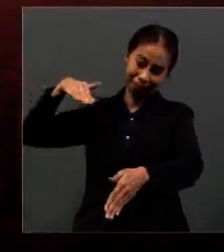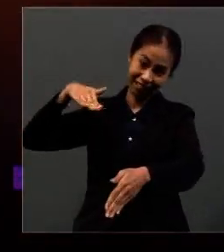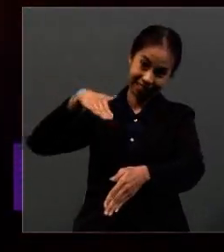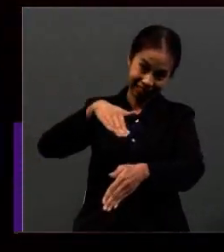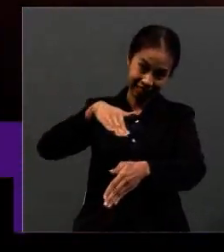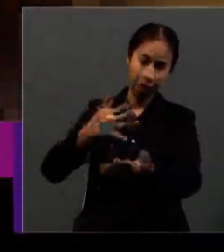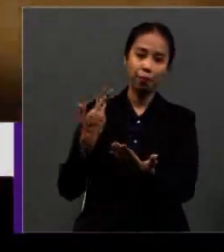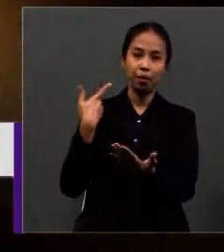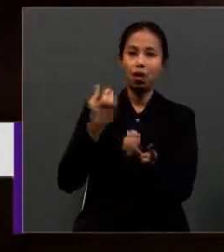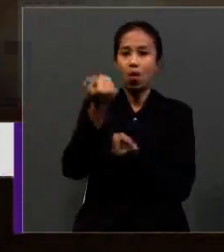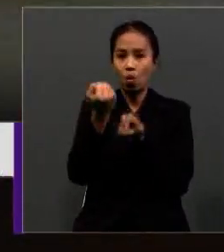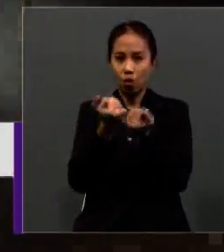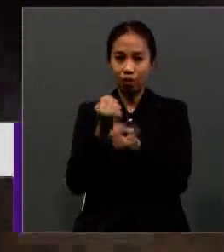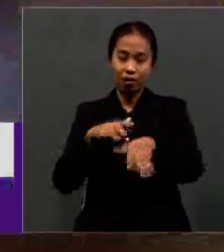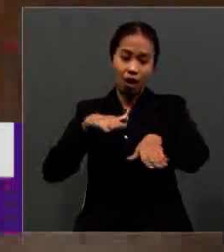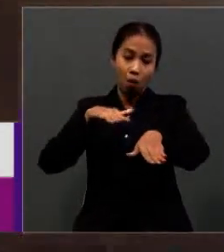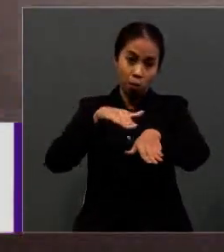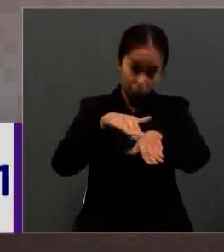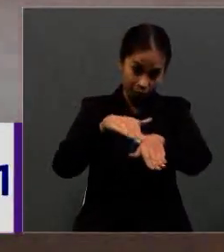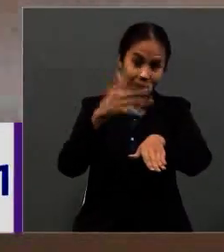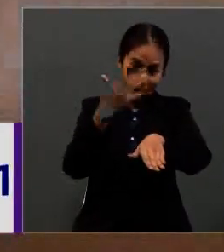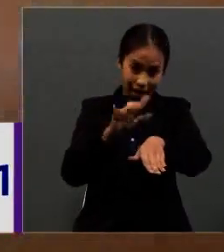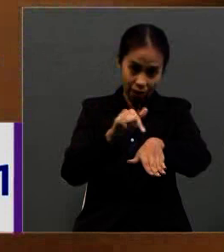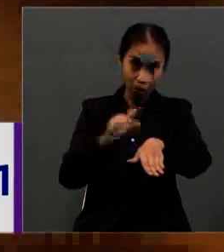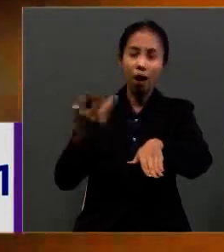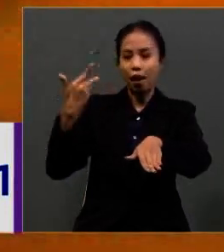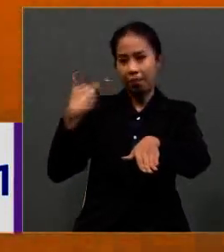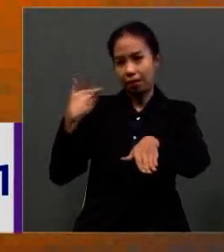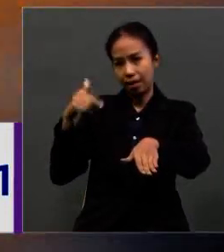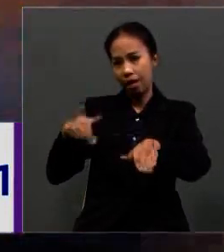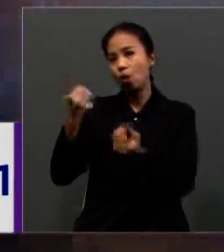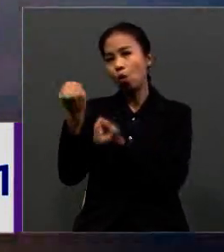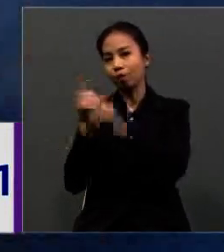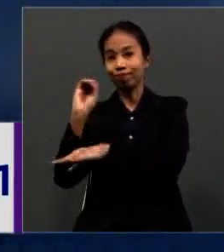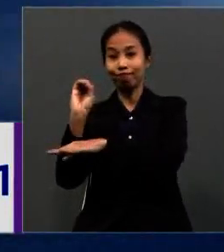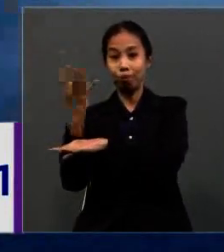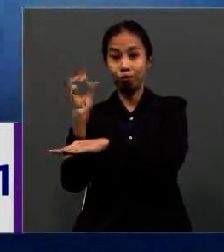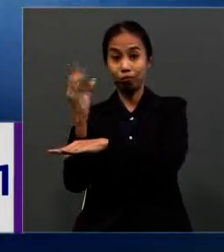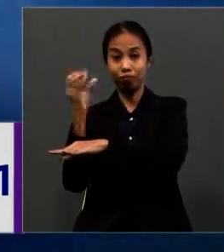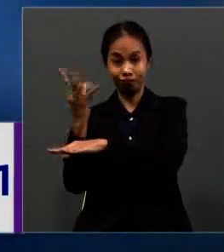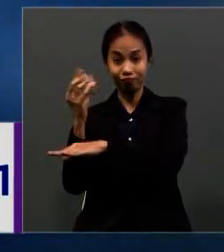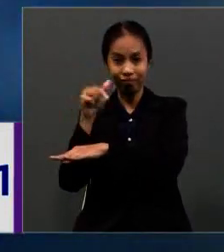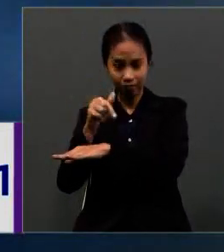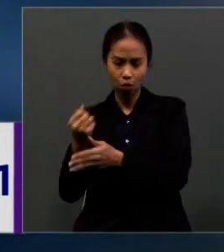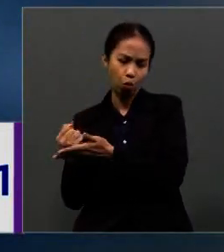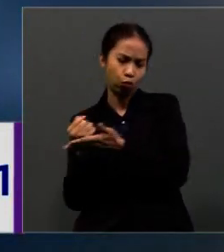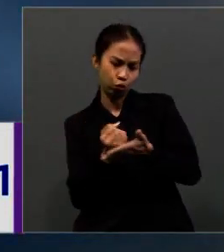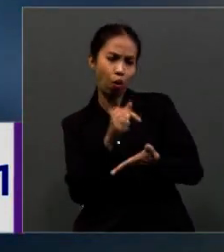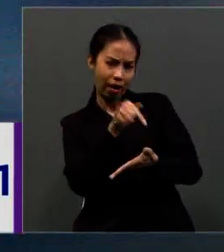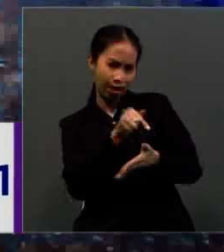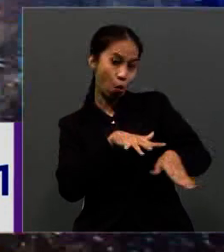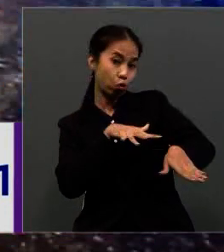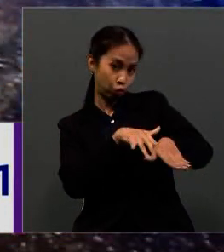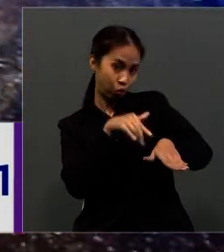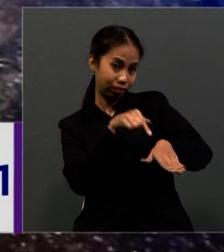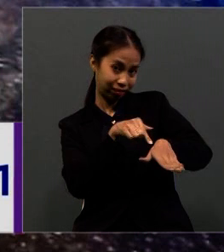ก็มีรถเกิดอุบัติเหตุอยู่ก่อนแล้วครับขณะนั้นมีรถกู้ชีพกลางดงจอดอยู่ก่อนแล้วครับก็ให้การช่วยเหลืออยู่แต่ว่